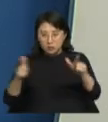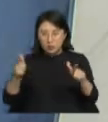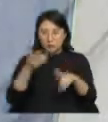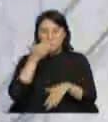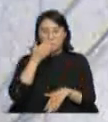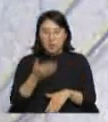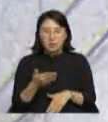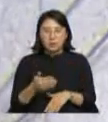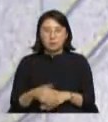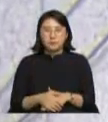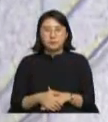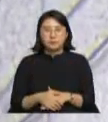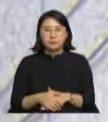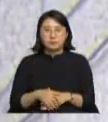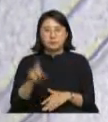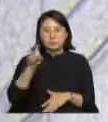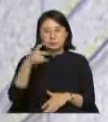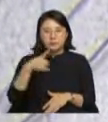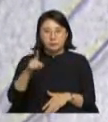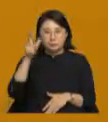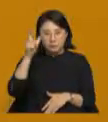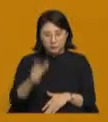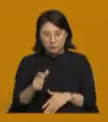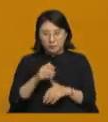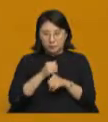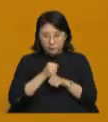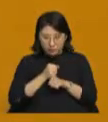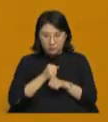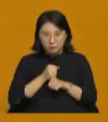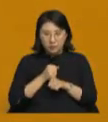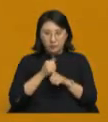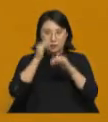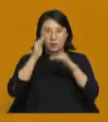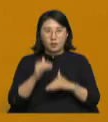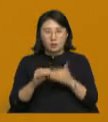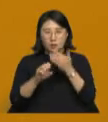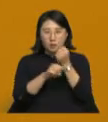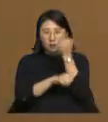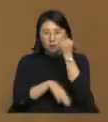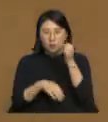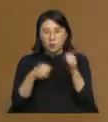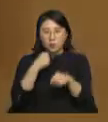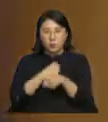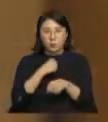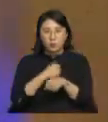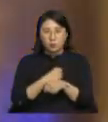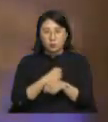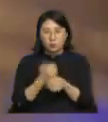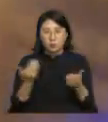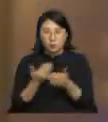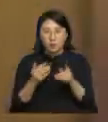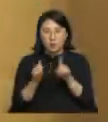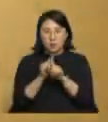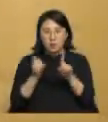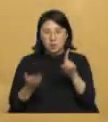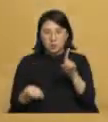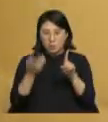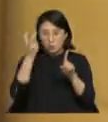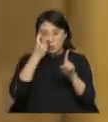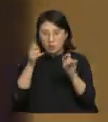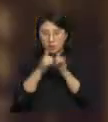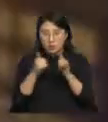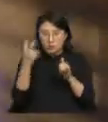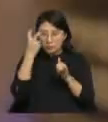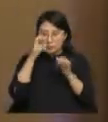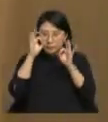가능해졌습니다. 10대 강화방역수칙을 준수한다는 전제조건 하에서입니다. 영업 중 1인 이상의 관리자가